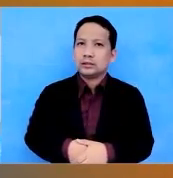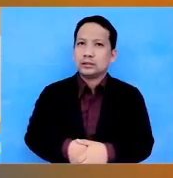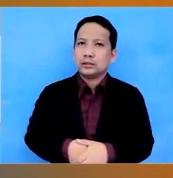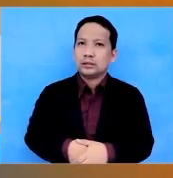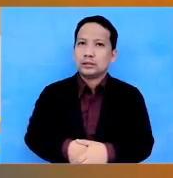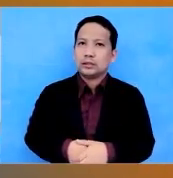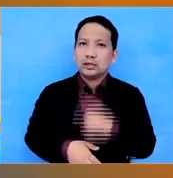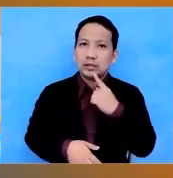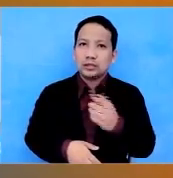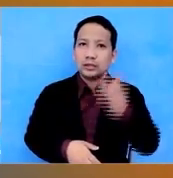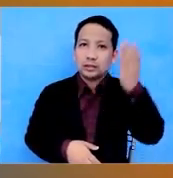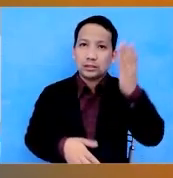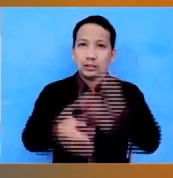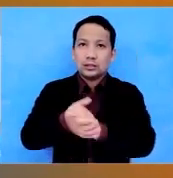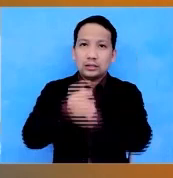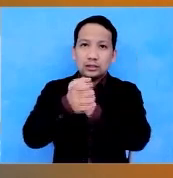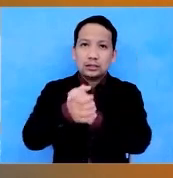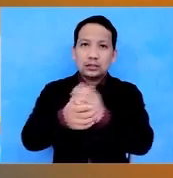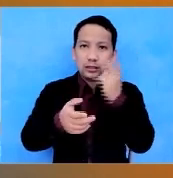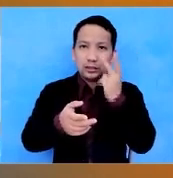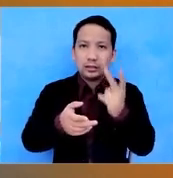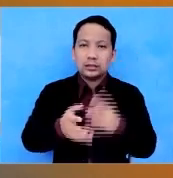isang kamay ang kanilang nakita.